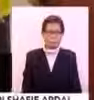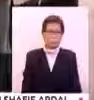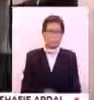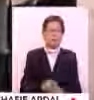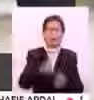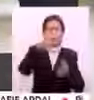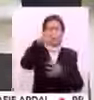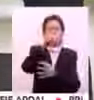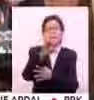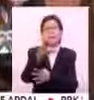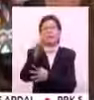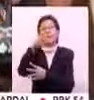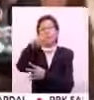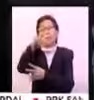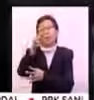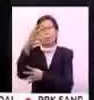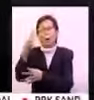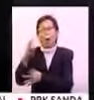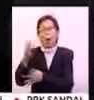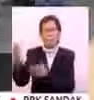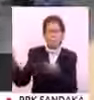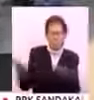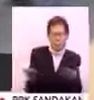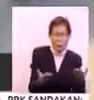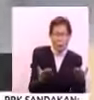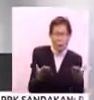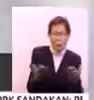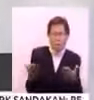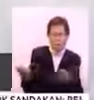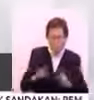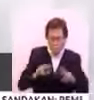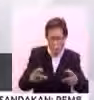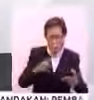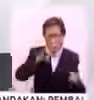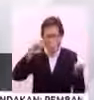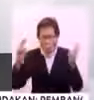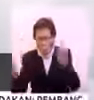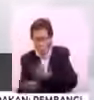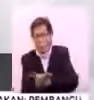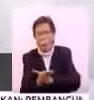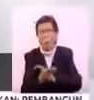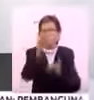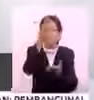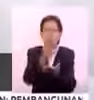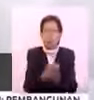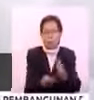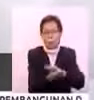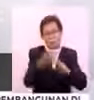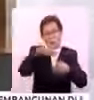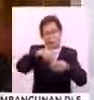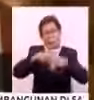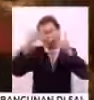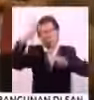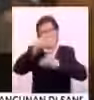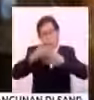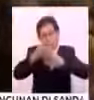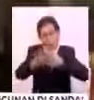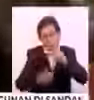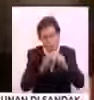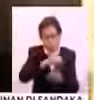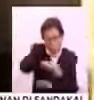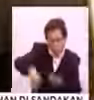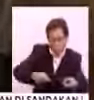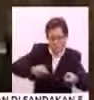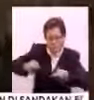Pilihan raya umum ke-14 membawa banyak perubahan dalam usaha menangani rasuah di negara ini. Selepas setahun mengambil